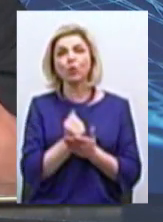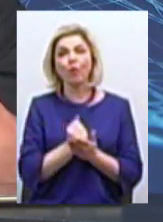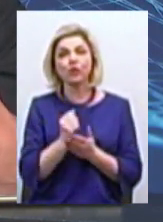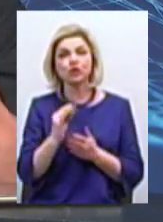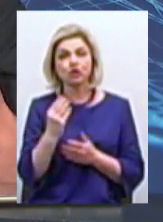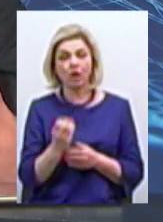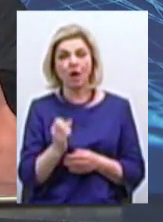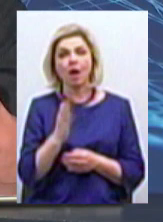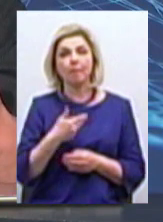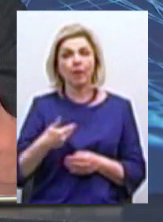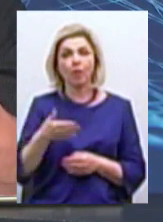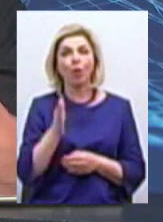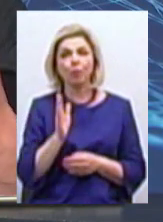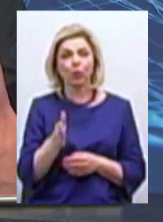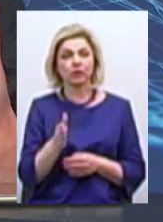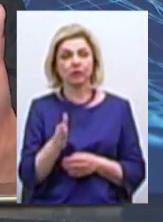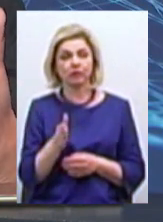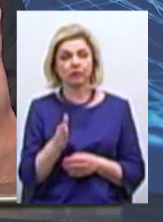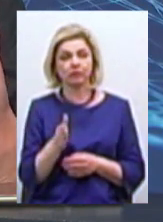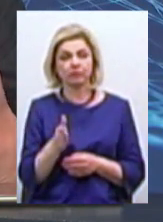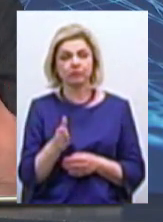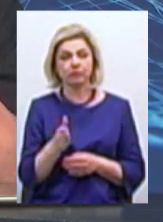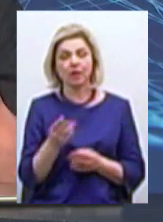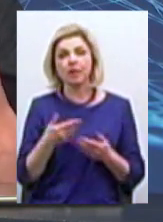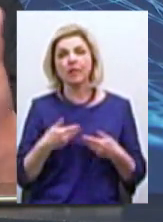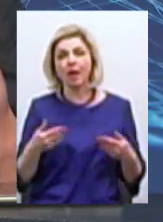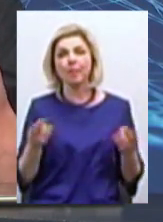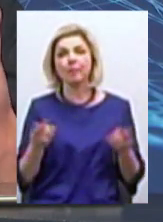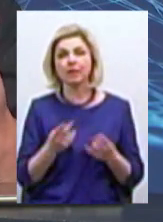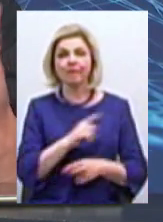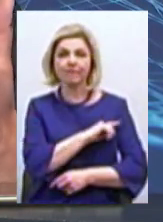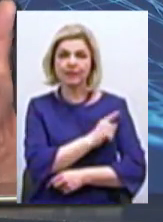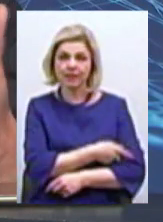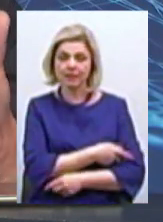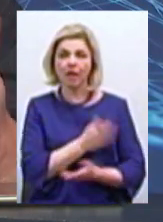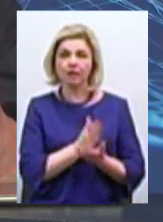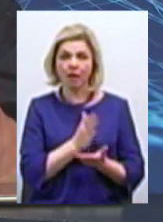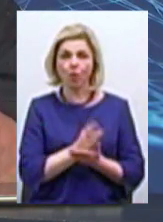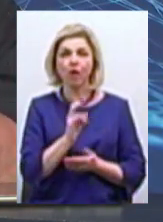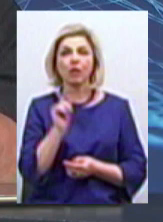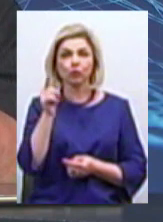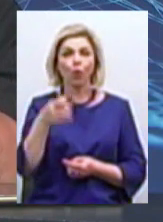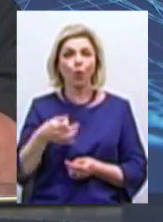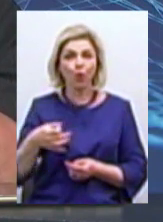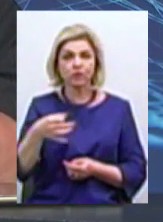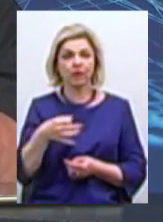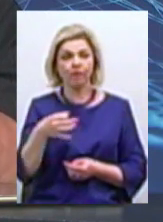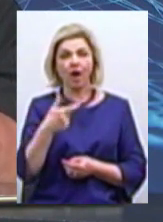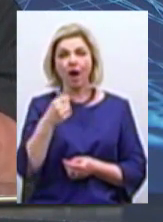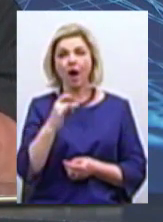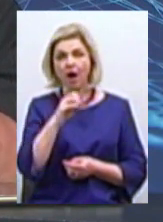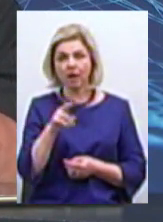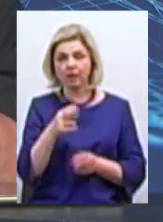звісно, що ми будемо вже опиратися просто, ну, нам потрібно фізично знаходитись на тому острові гардовому, який